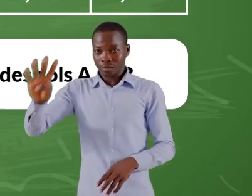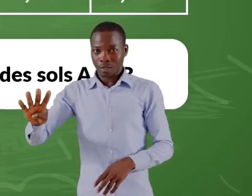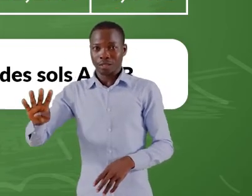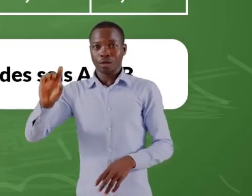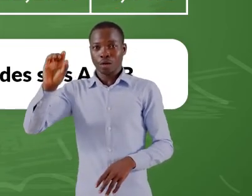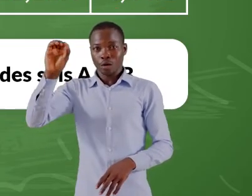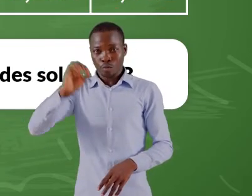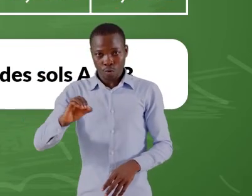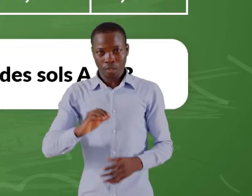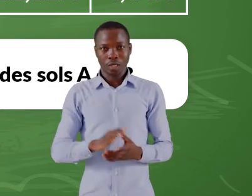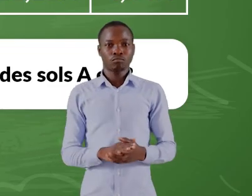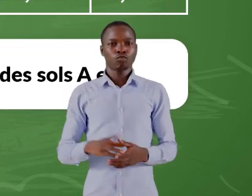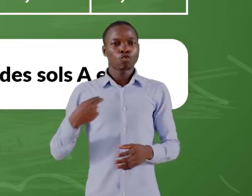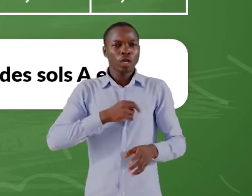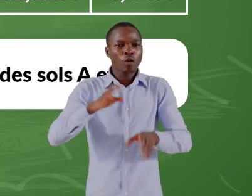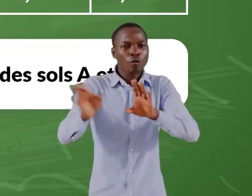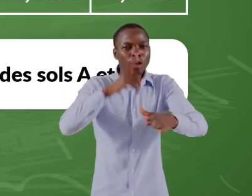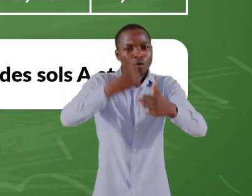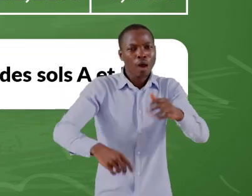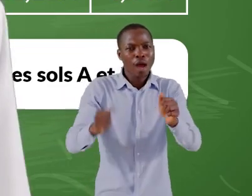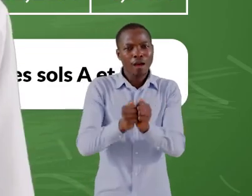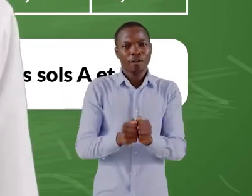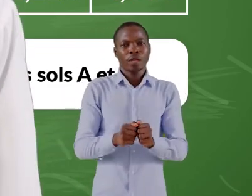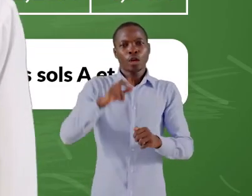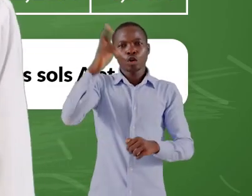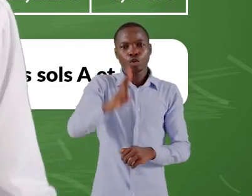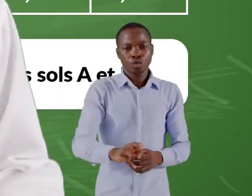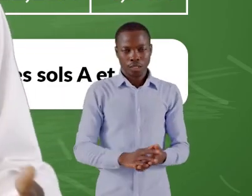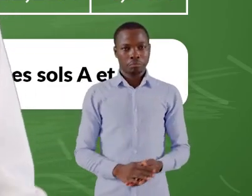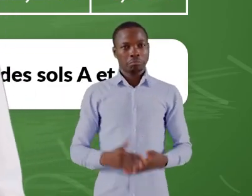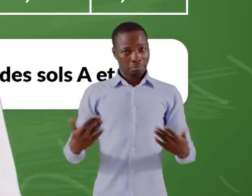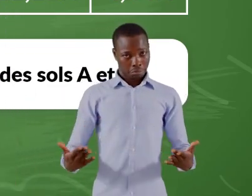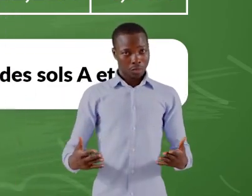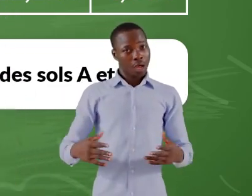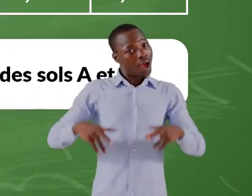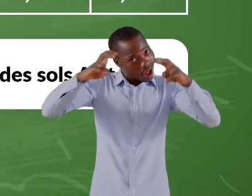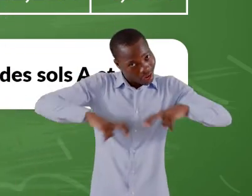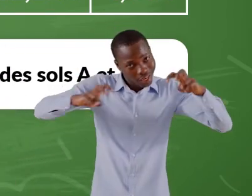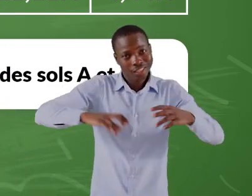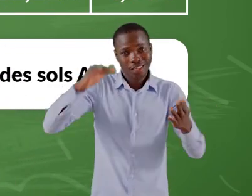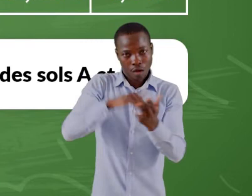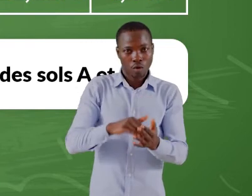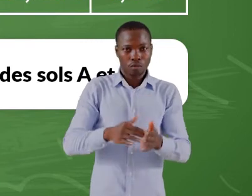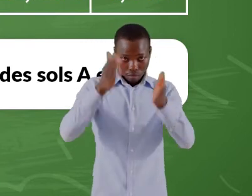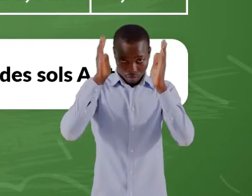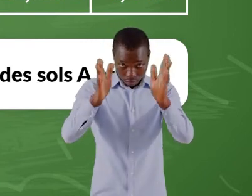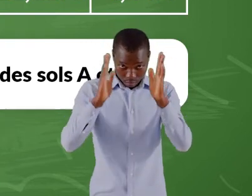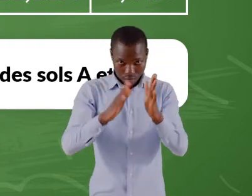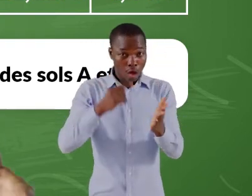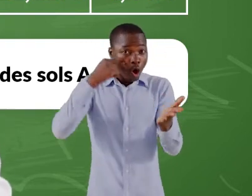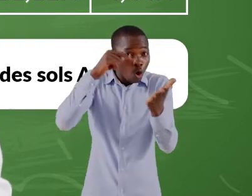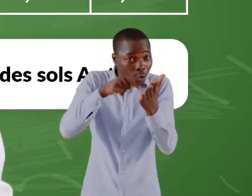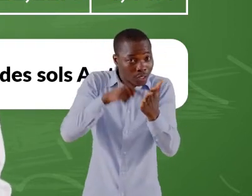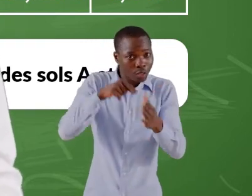4,44%. Qu'allons-nous faire des résultats ainsi recueillis? Nous allons les analyser. Alors, on constate que